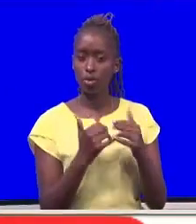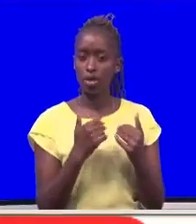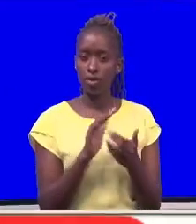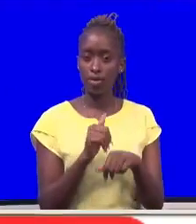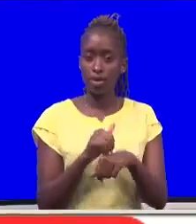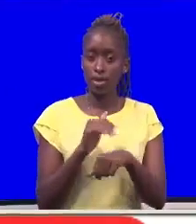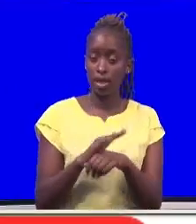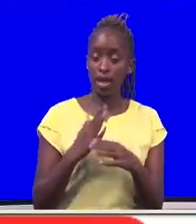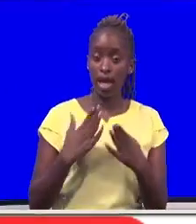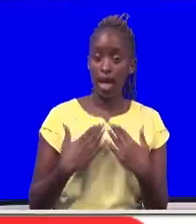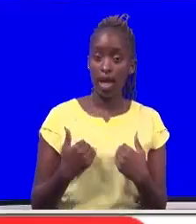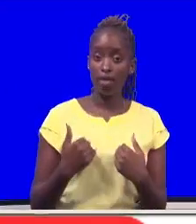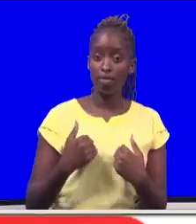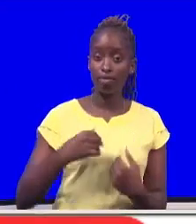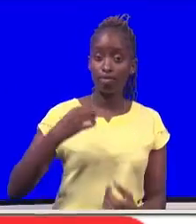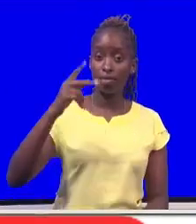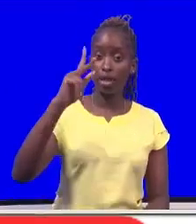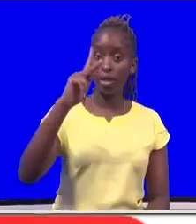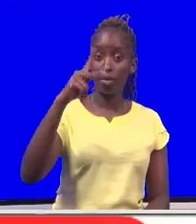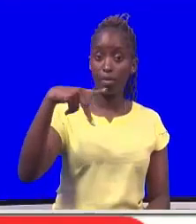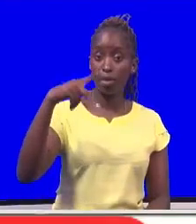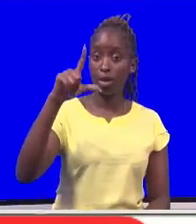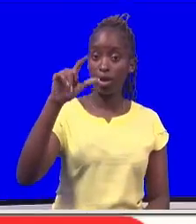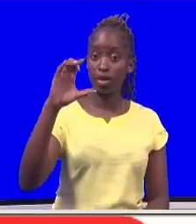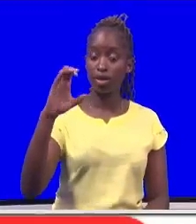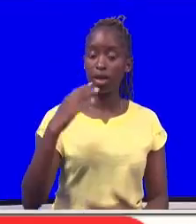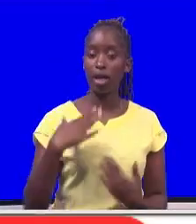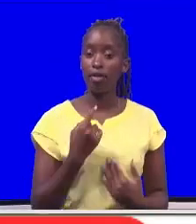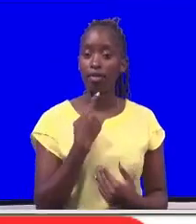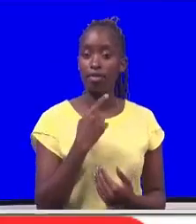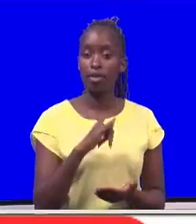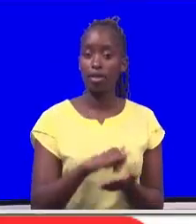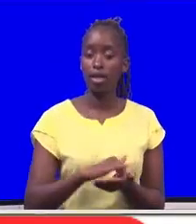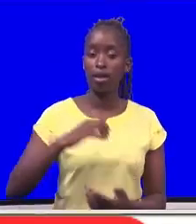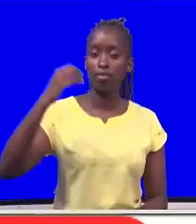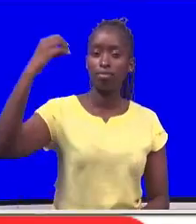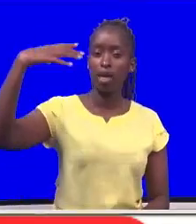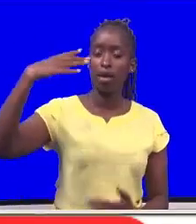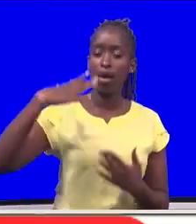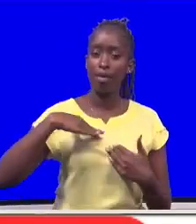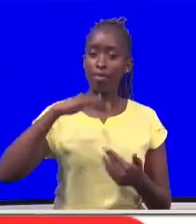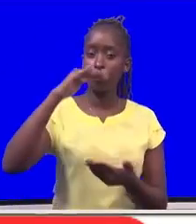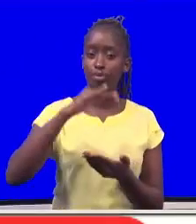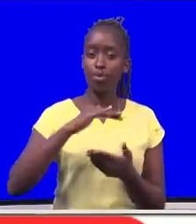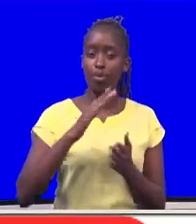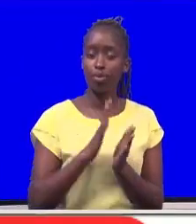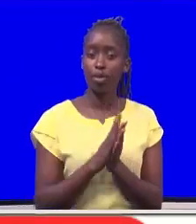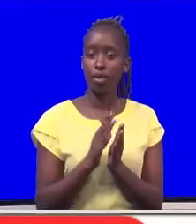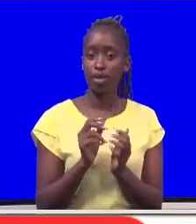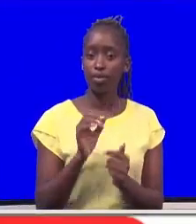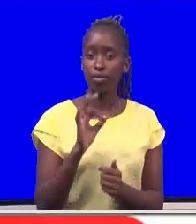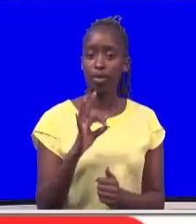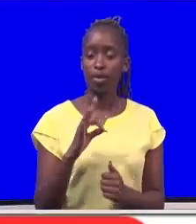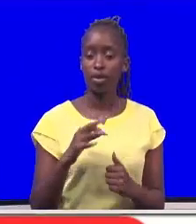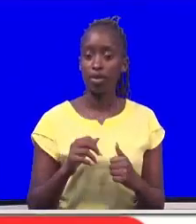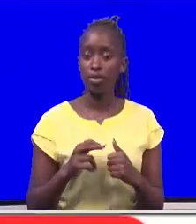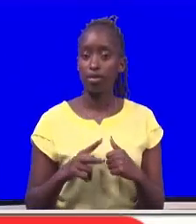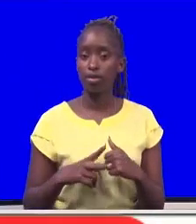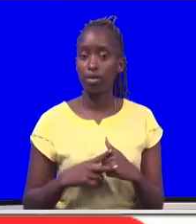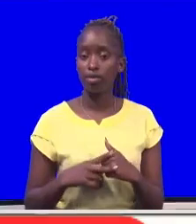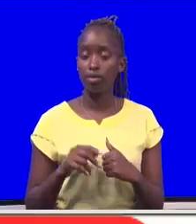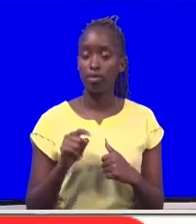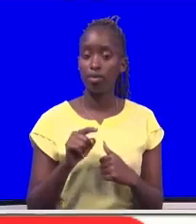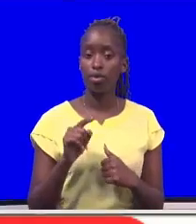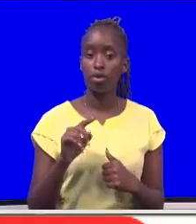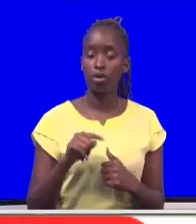ya Kenya Power inasema kuwa wateja wa umeme watapata kupunguzwa la hadi asilimia 13.7 katika gharama ya